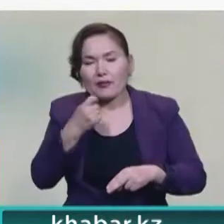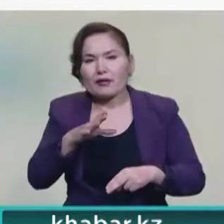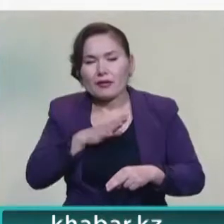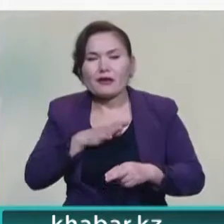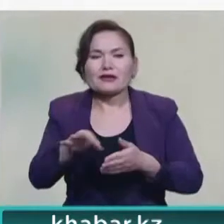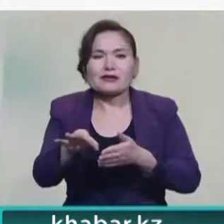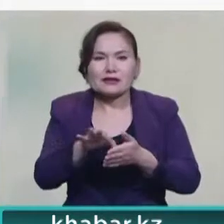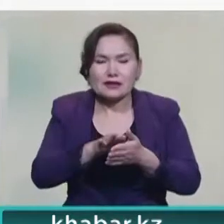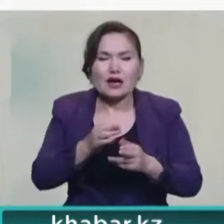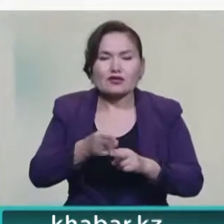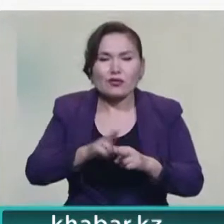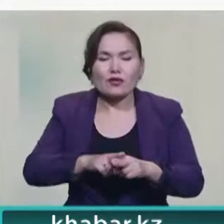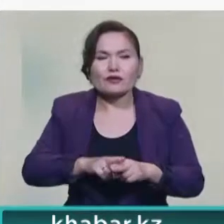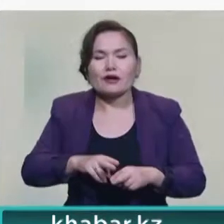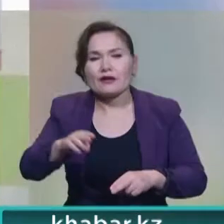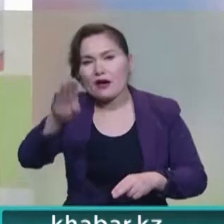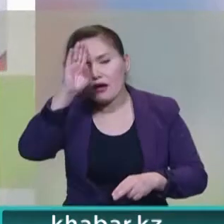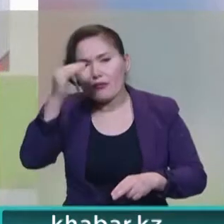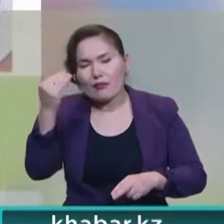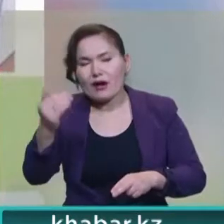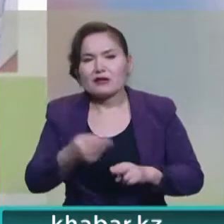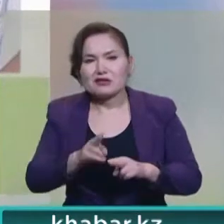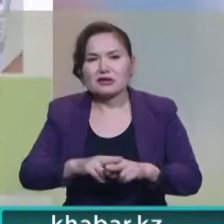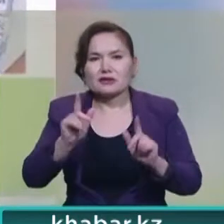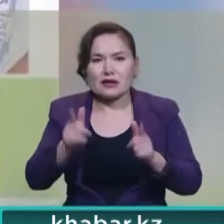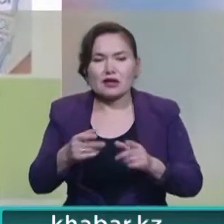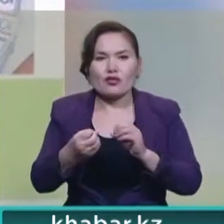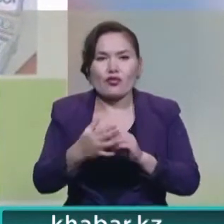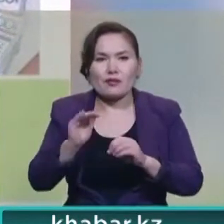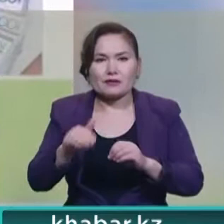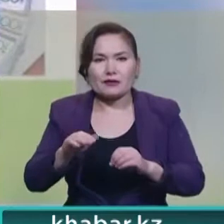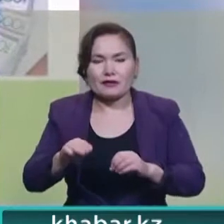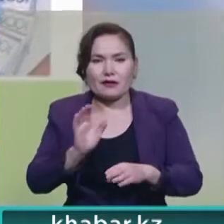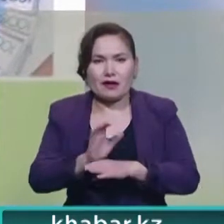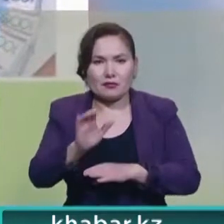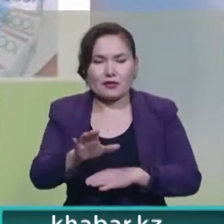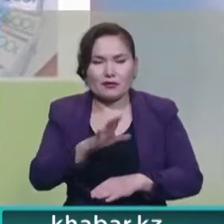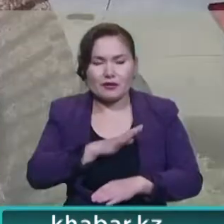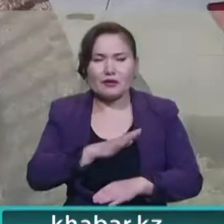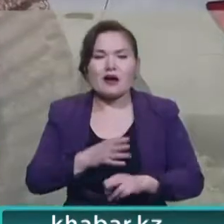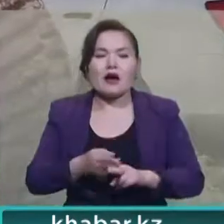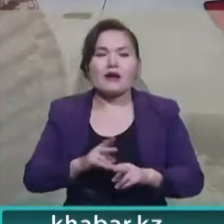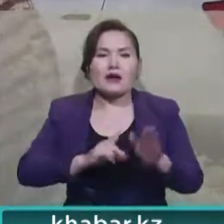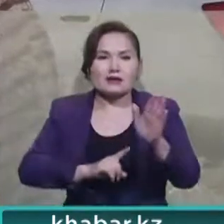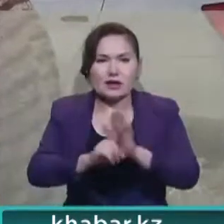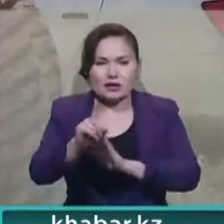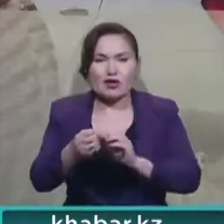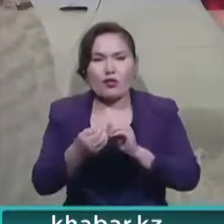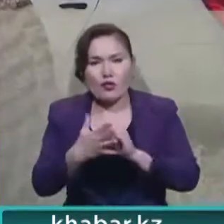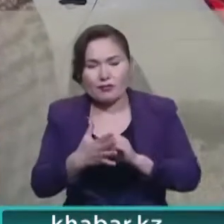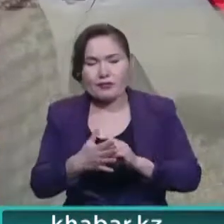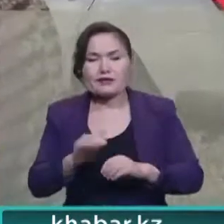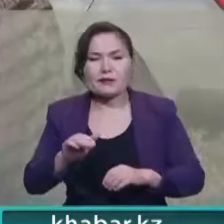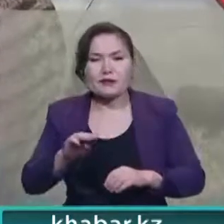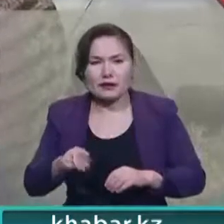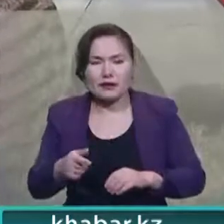ойланбастан қолындағы бар ақшасын аударып жіберді. Ол дейтін 20 мың салды, 20 мың салғаннан кейін ол аз, сосын тағы 30 мың салды, 30 мың